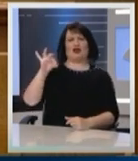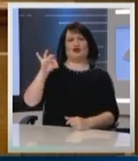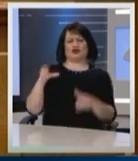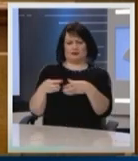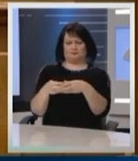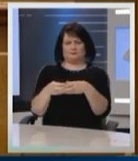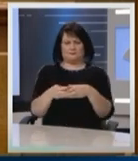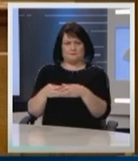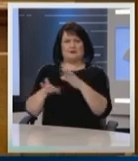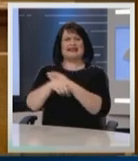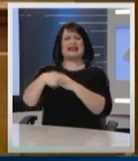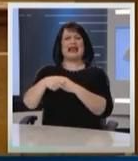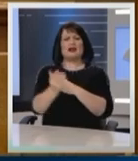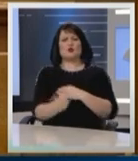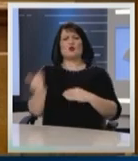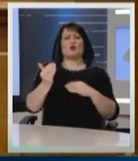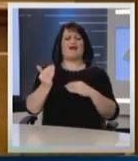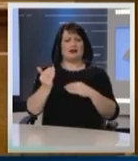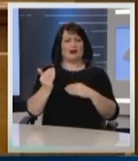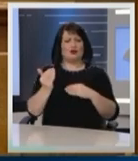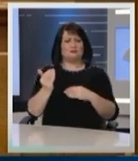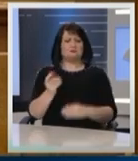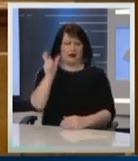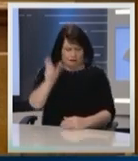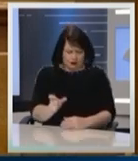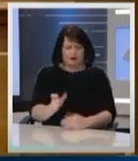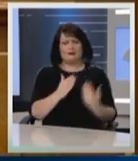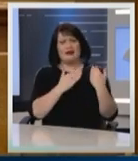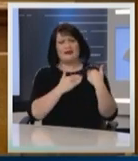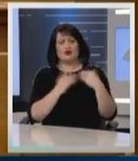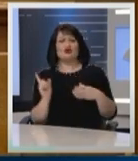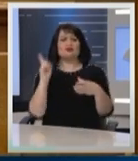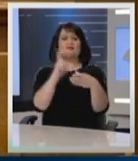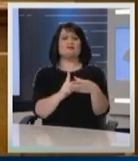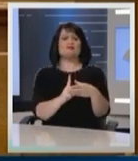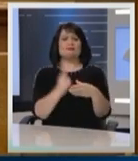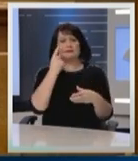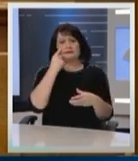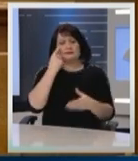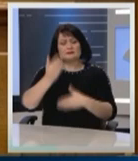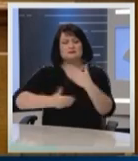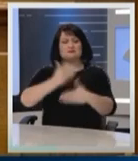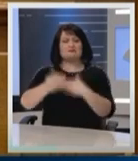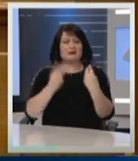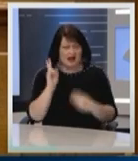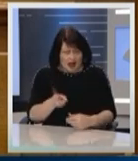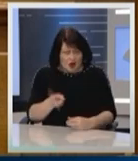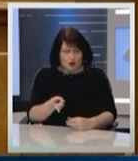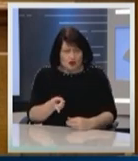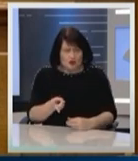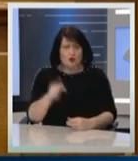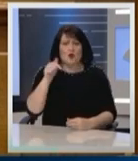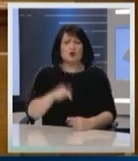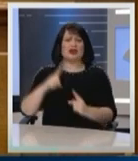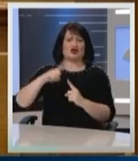Σώμα των Εισαγγελέων Εφετών, να ορίζεται κάποιος για να παρίσταται στη διαδικασία. Πού είναι το κακό? Θα είχαμε γλιτώσει και από